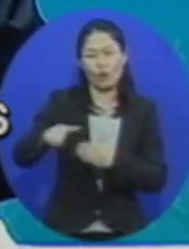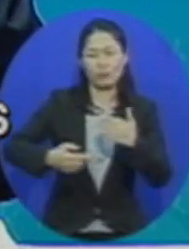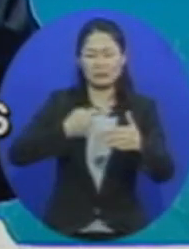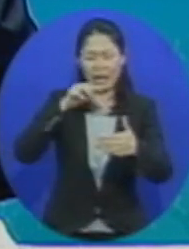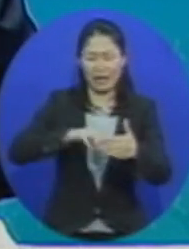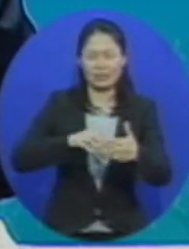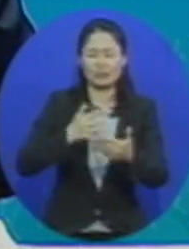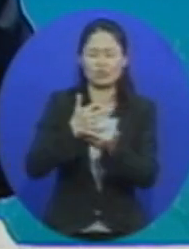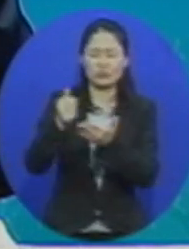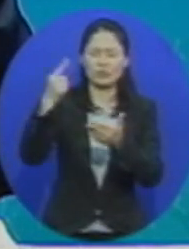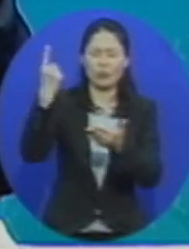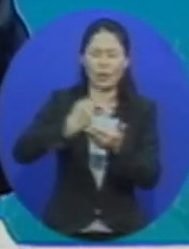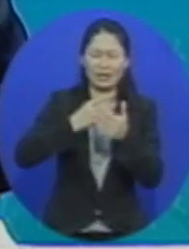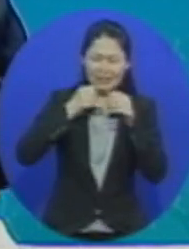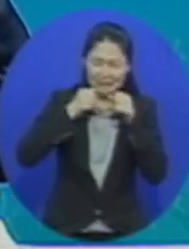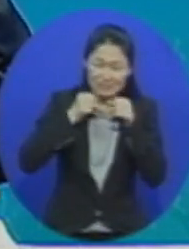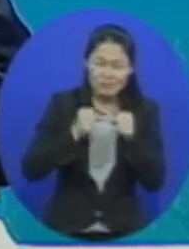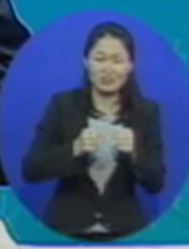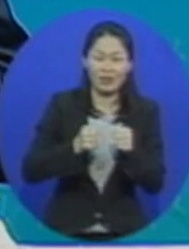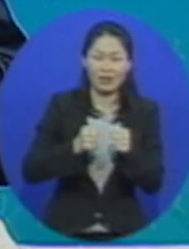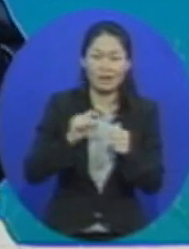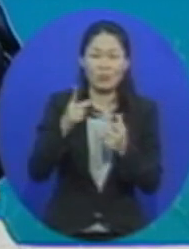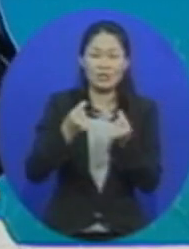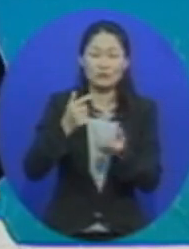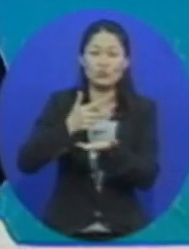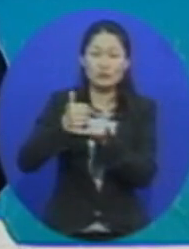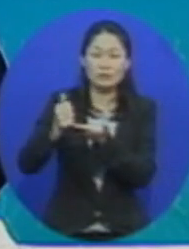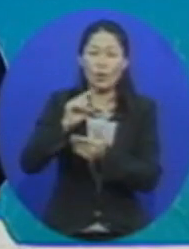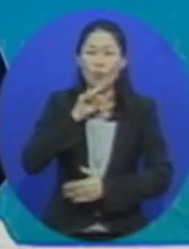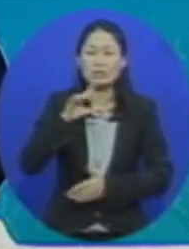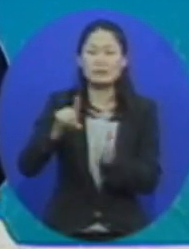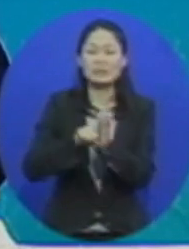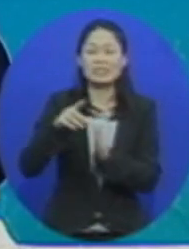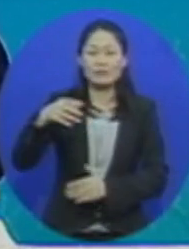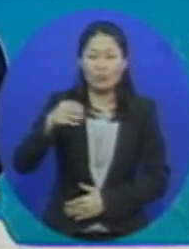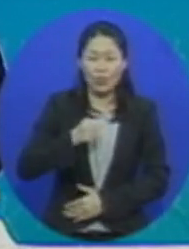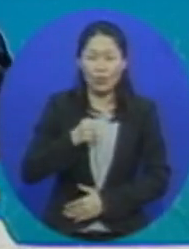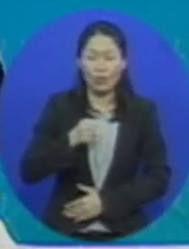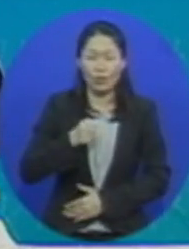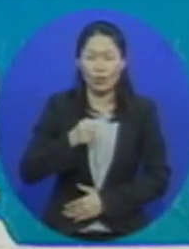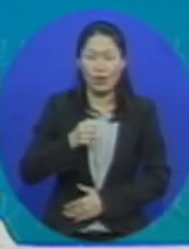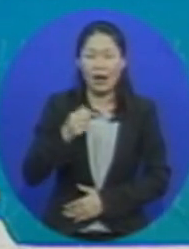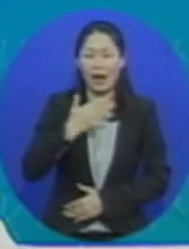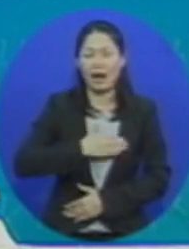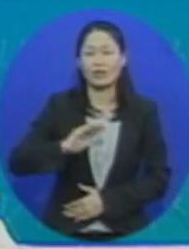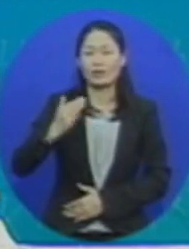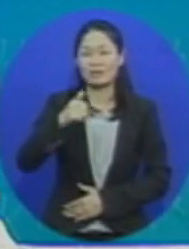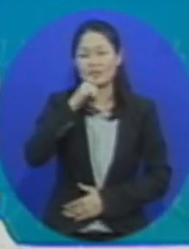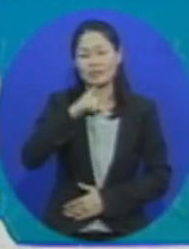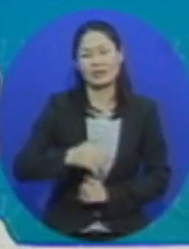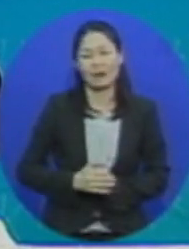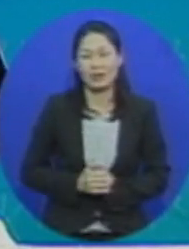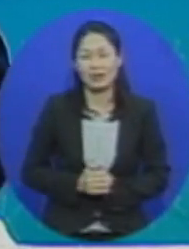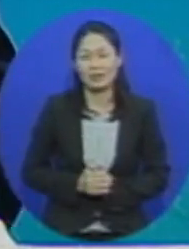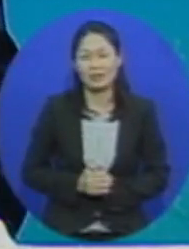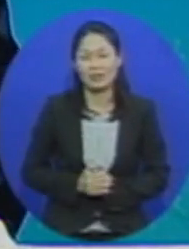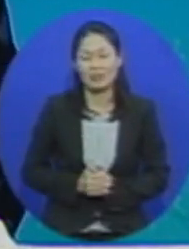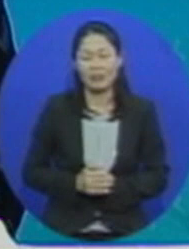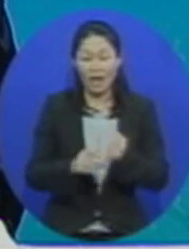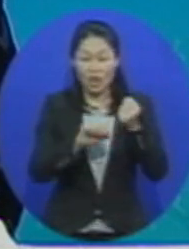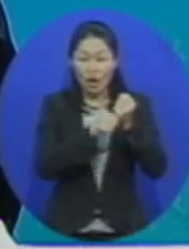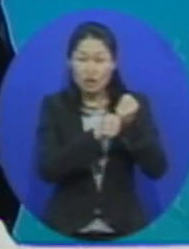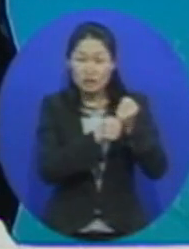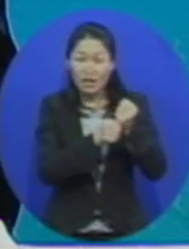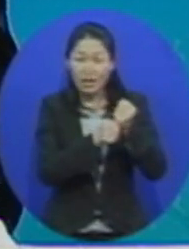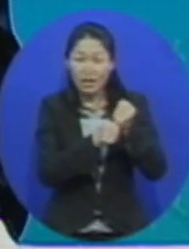주님이 와 계세요 그 준영은 오직 믿음으로 알게 돼 있어요 열쇠는